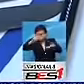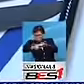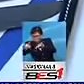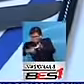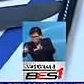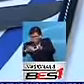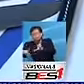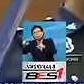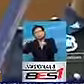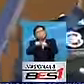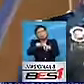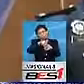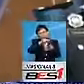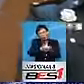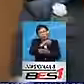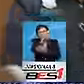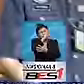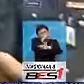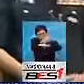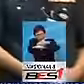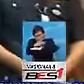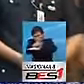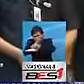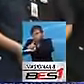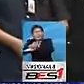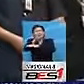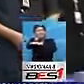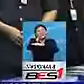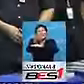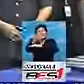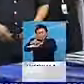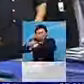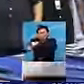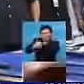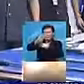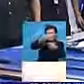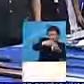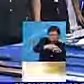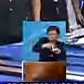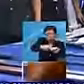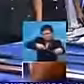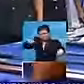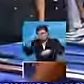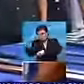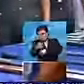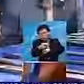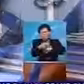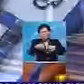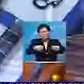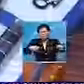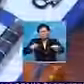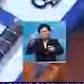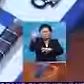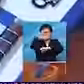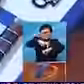Cantas 2 itu. 6 senjata api dan 54 senjata berbahaya termasuk pisau, parang, pedang dan kuku kambing